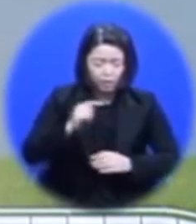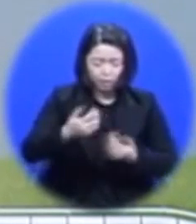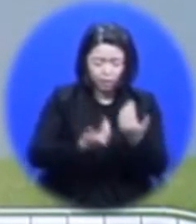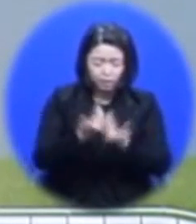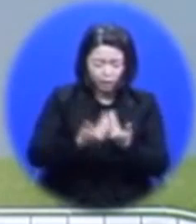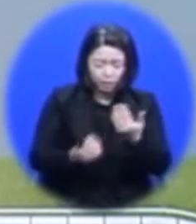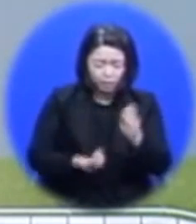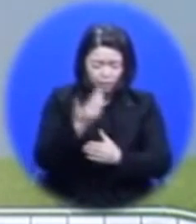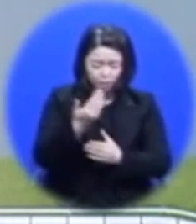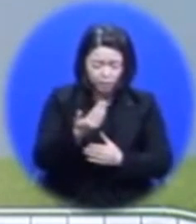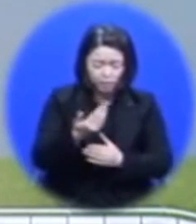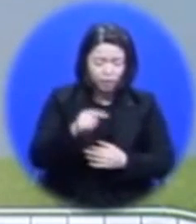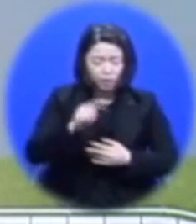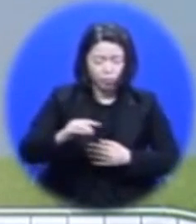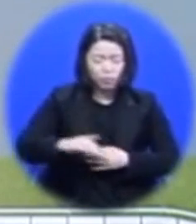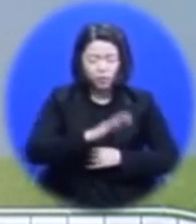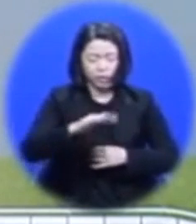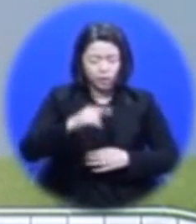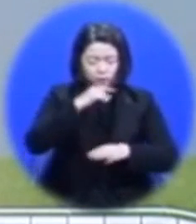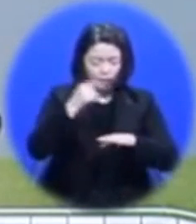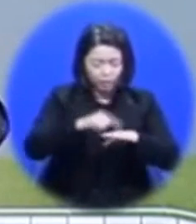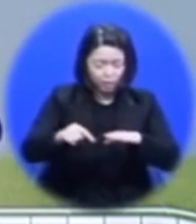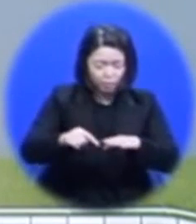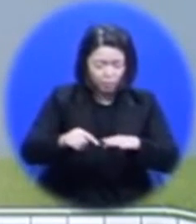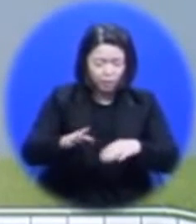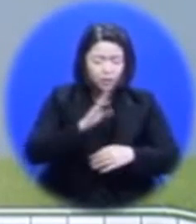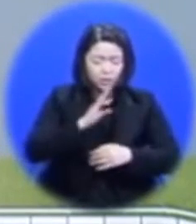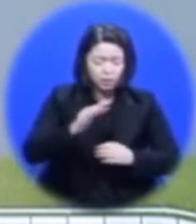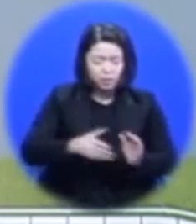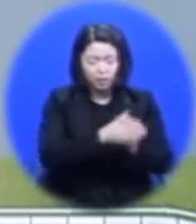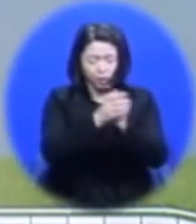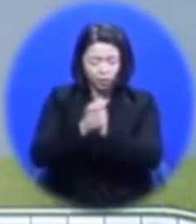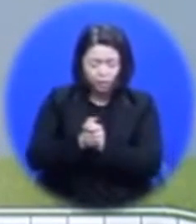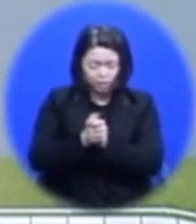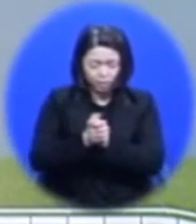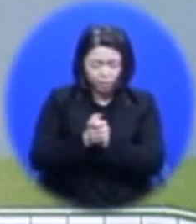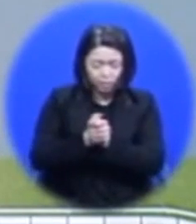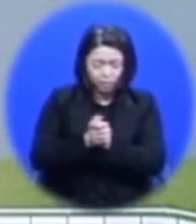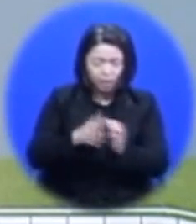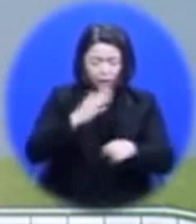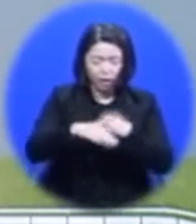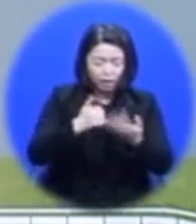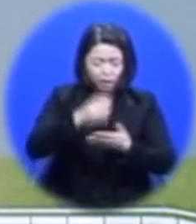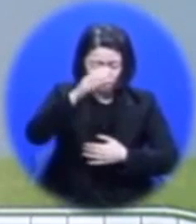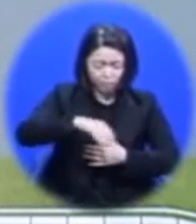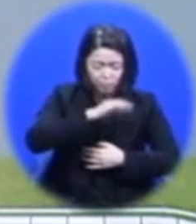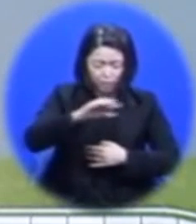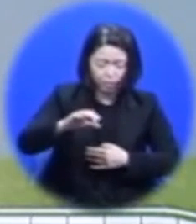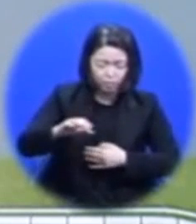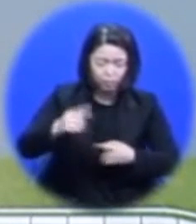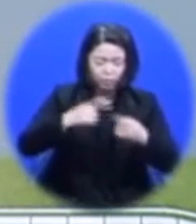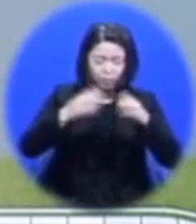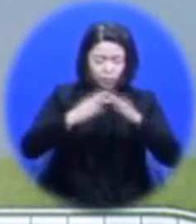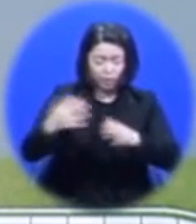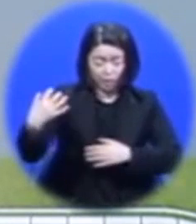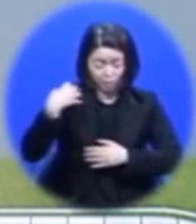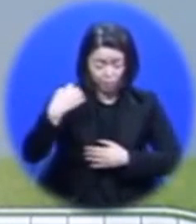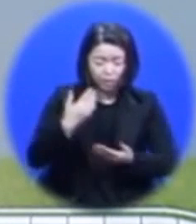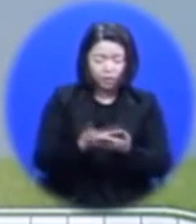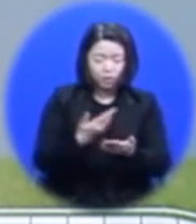갈등을 일으키는 이 우리 한민족의 진정한 화해를 하나님의 십자가로 교회가 감당하게